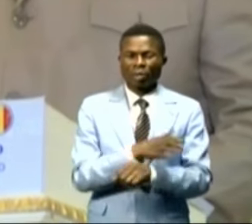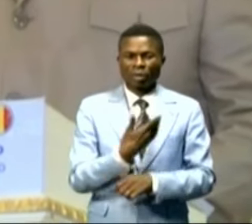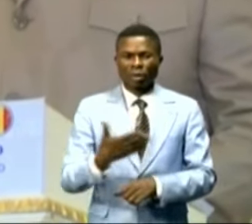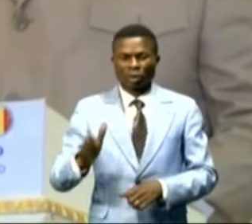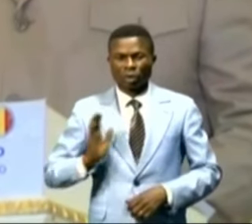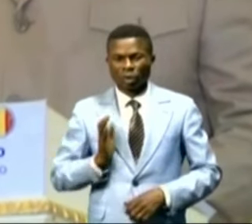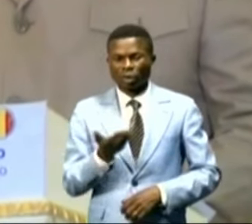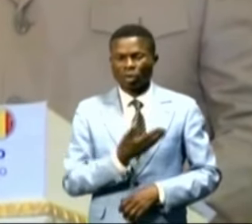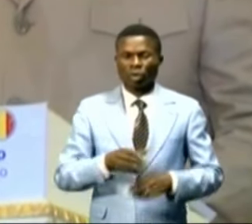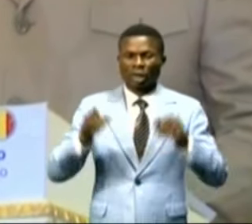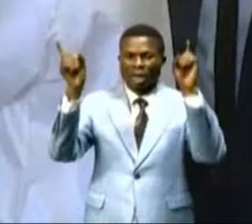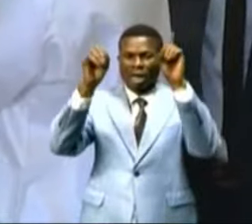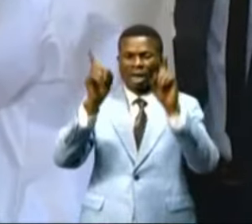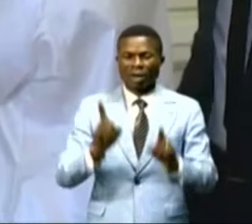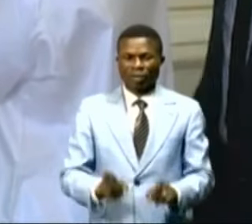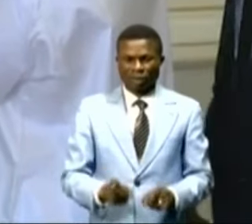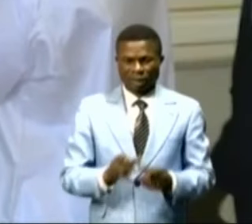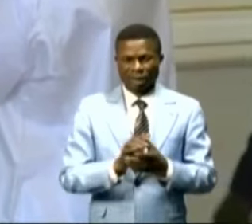notre région.